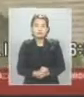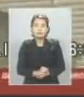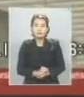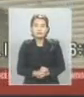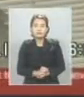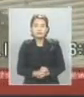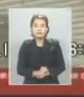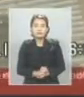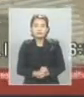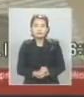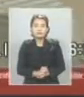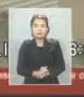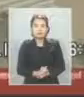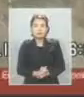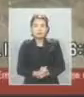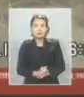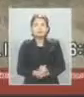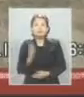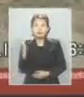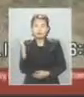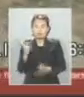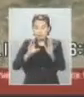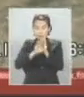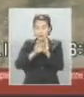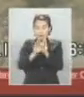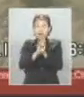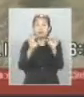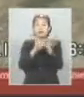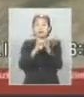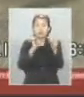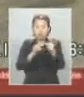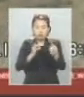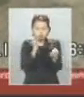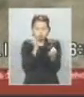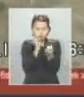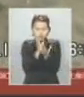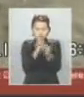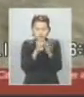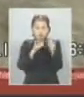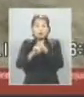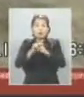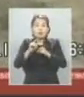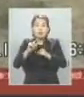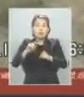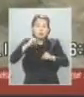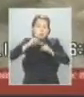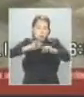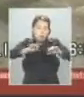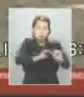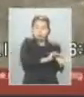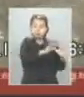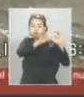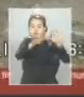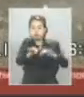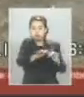Aomori. นี่คือภาพที่แสดงให้เห็นถึงอนุภาพความรุนแรงของคลื่นสึนามิความสูง10เมตรที่กวาดทุกอย่